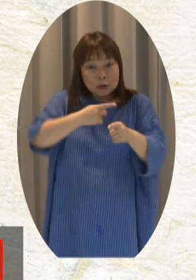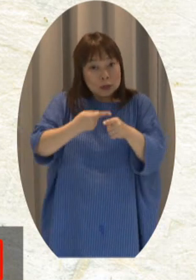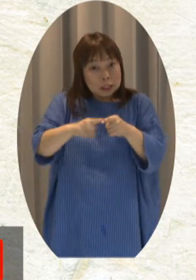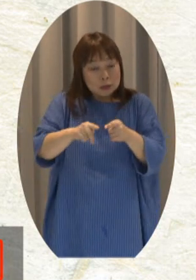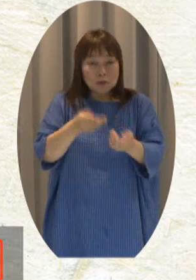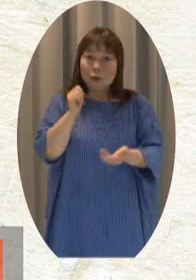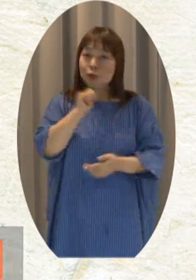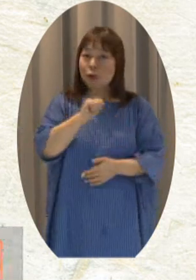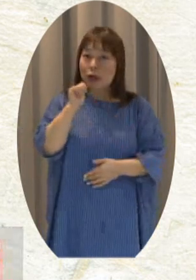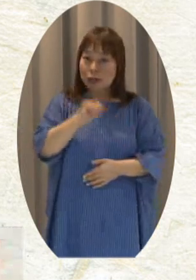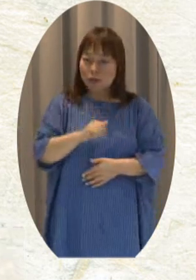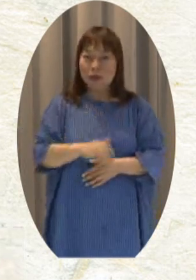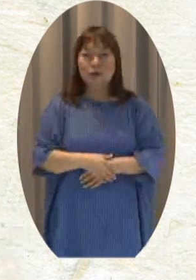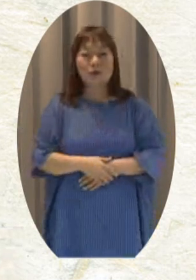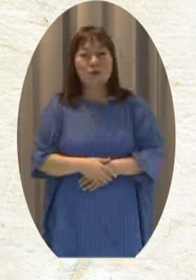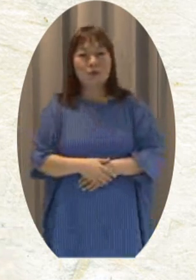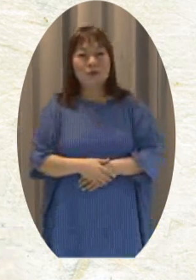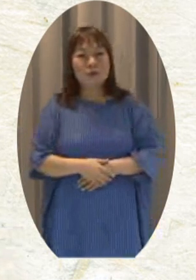します。